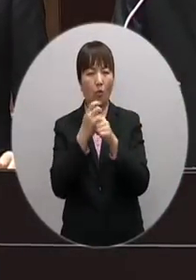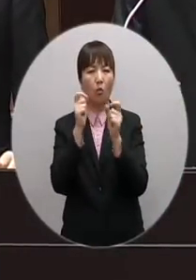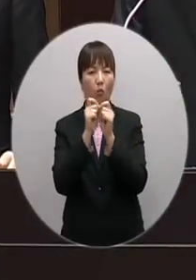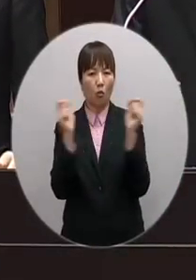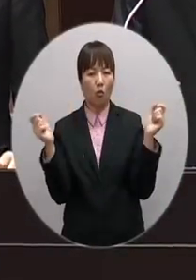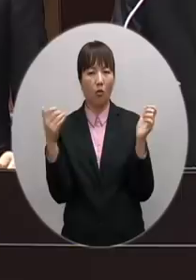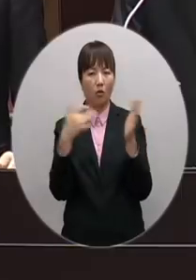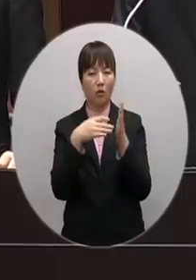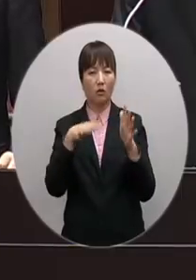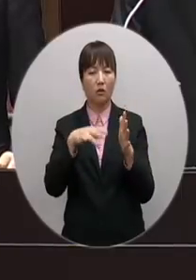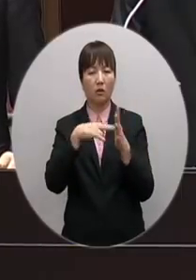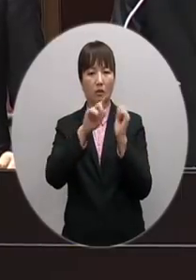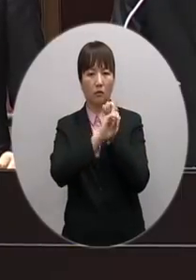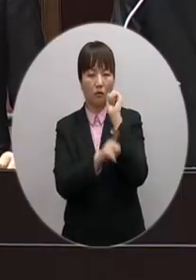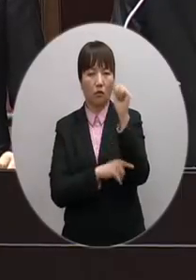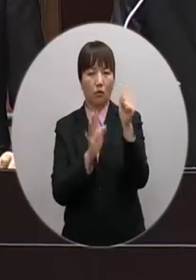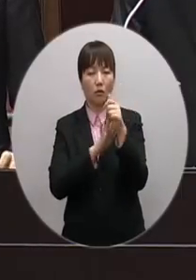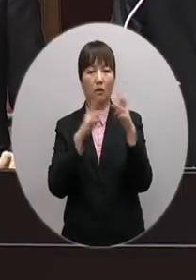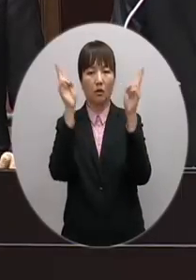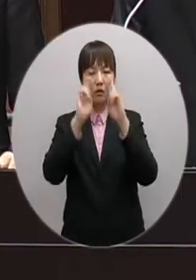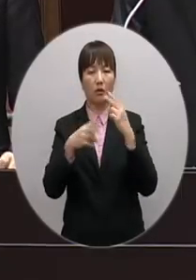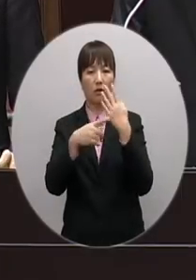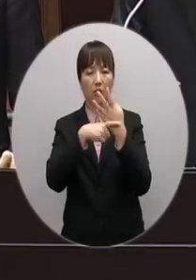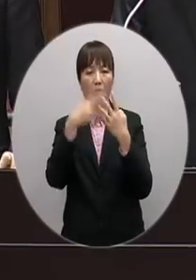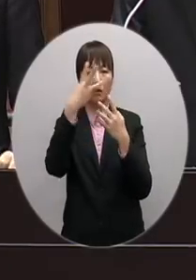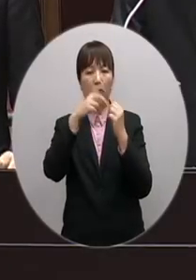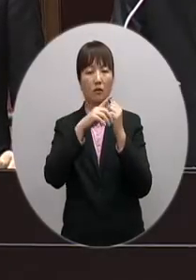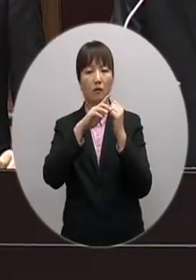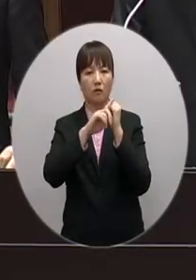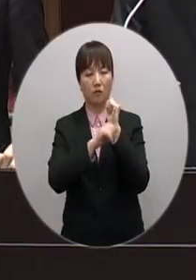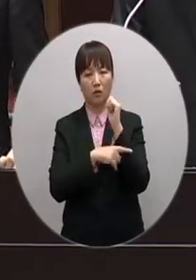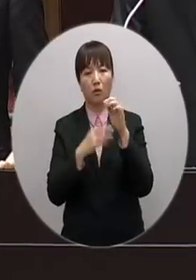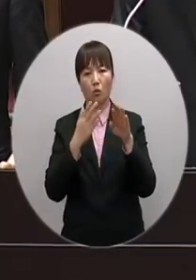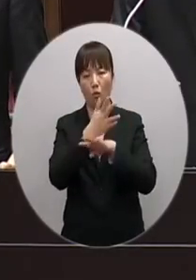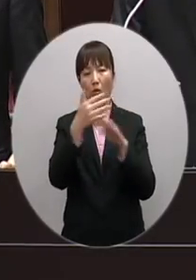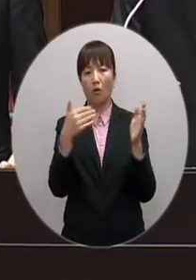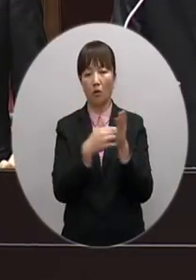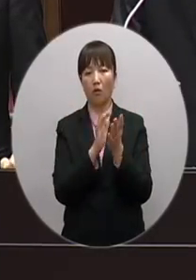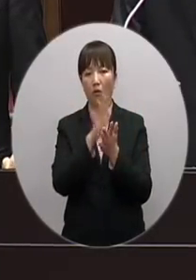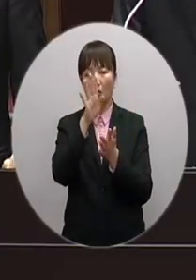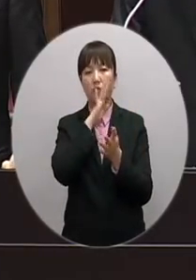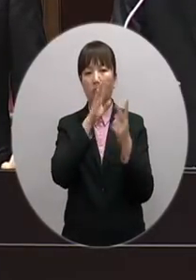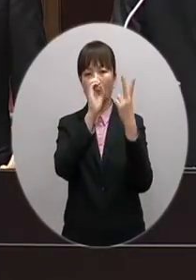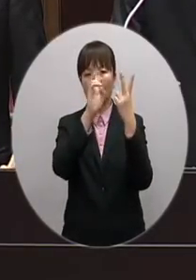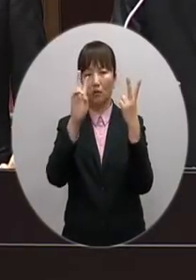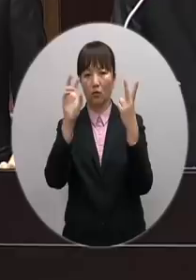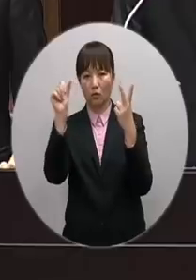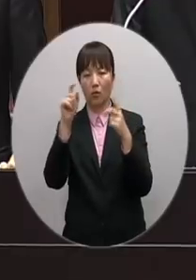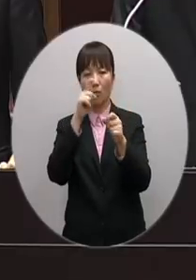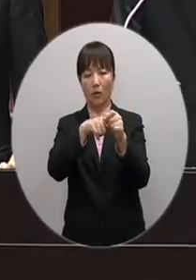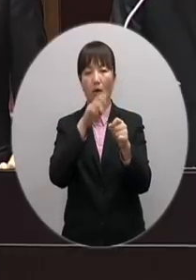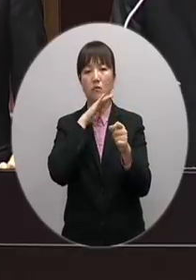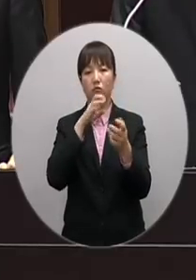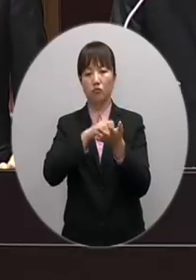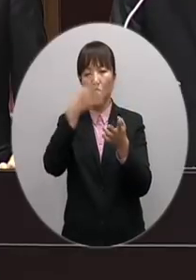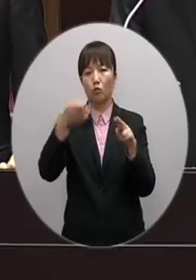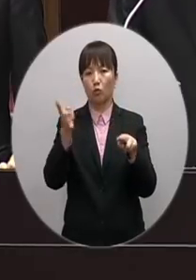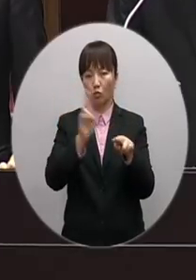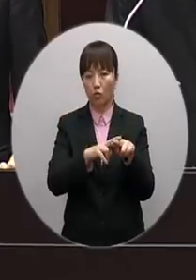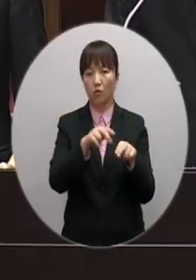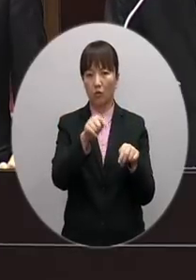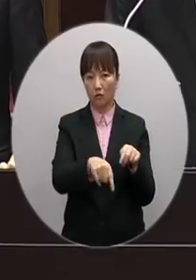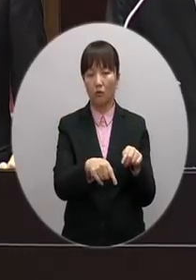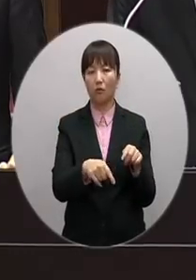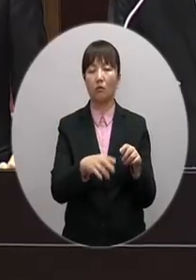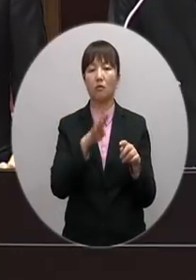院电业法三读通过之后，已经确定了2025年是非核家园这样的目标。在这样的目